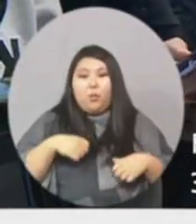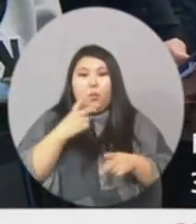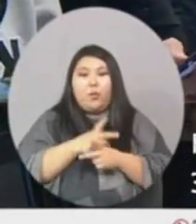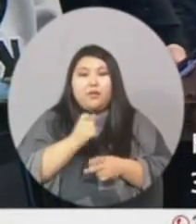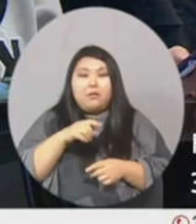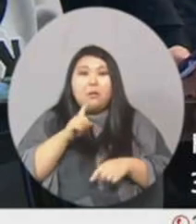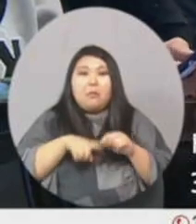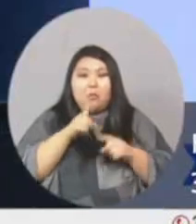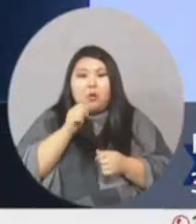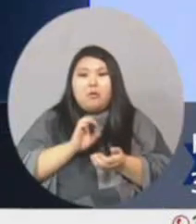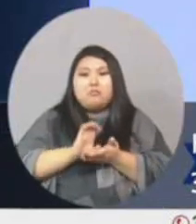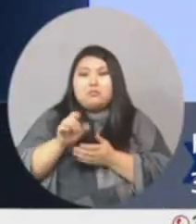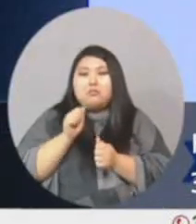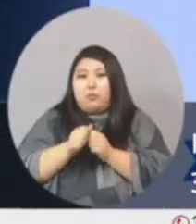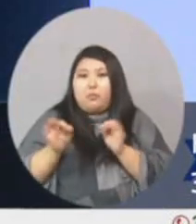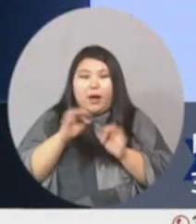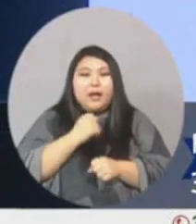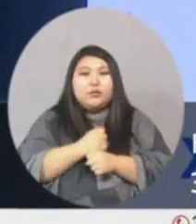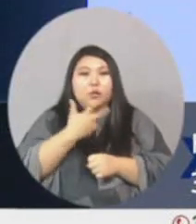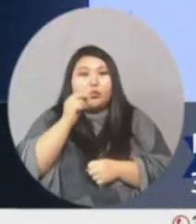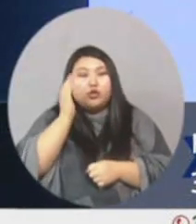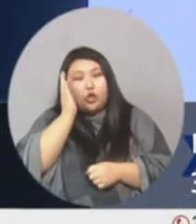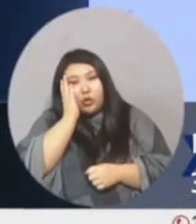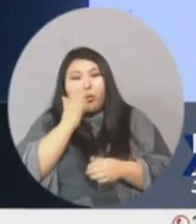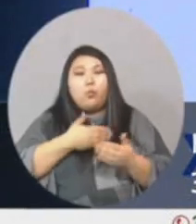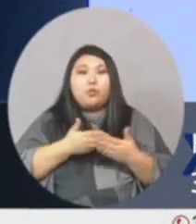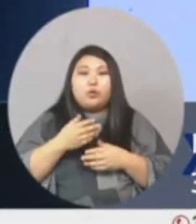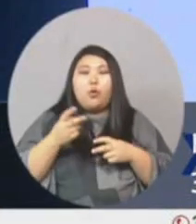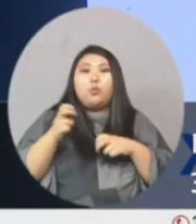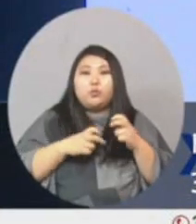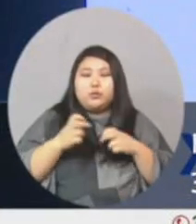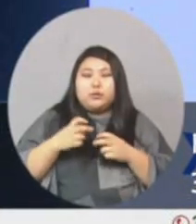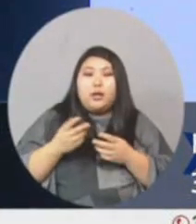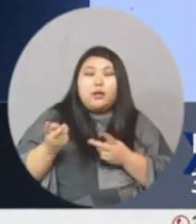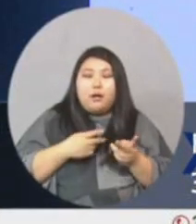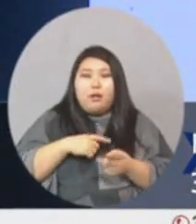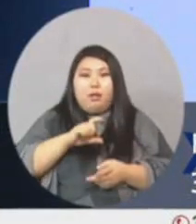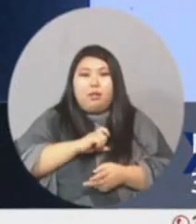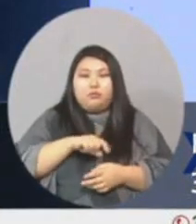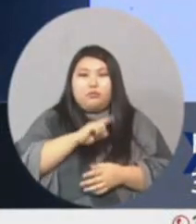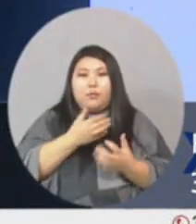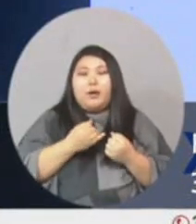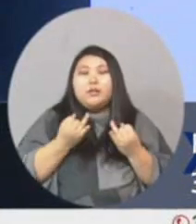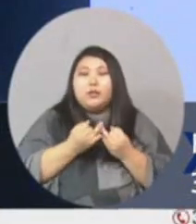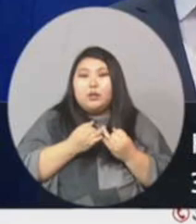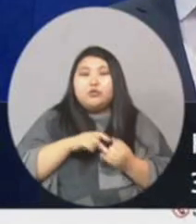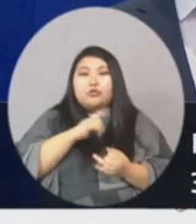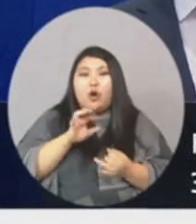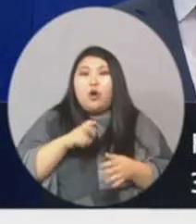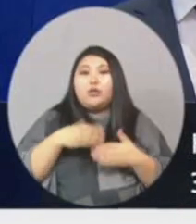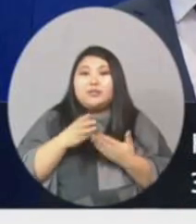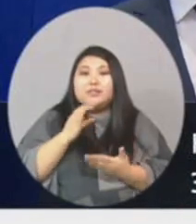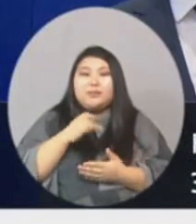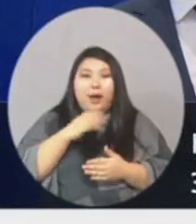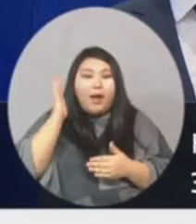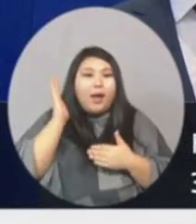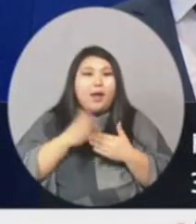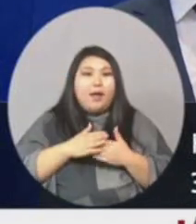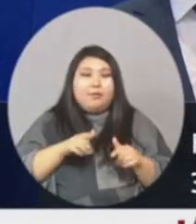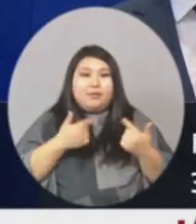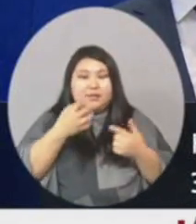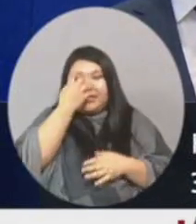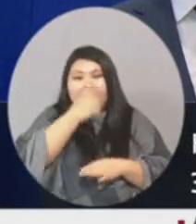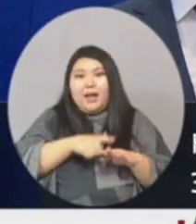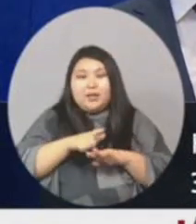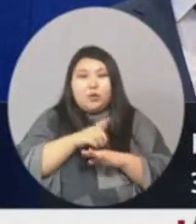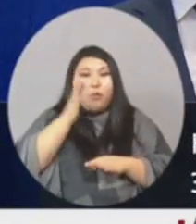нэгэн хурамч төлөхгүйгээр ажлын 30 хоногт худалдаа үйлчлэгээ эрхлэх зөвшөөрлөө авч болох юм байна. Захим зөвшөөрөл олгох системийн авилгын эсрэг засгийн газрын